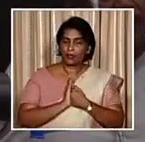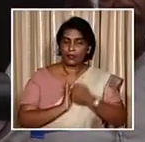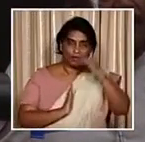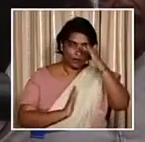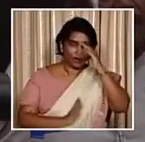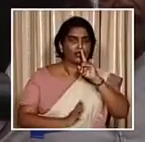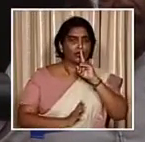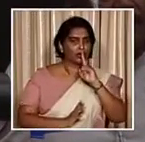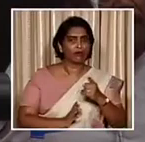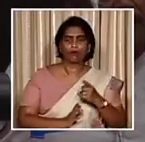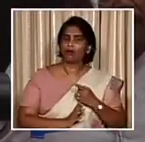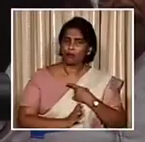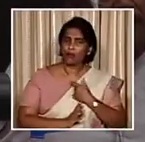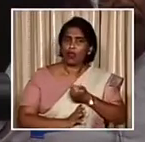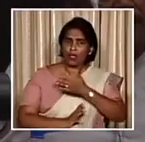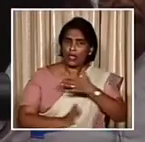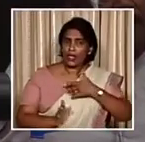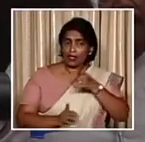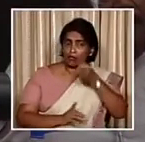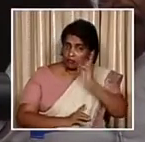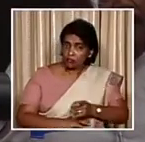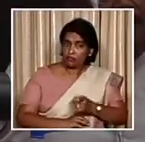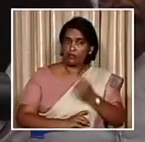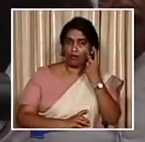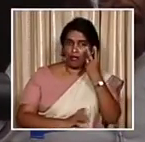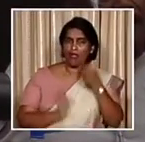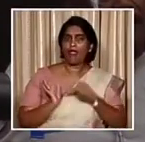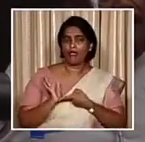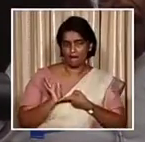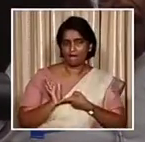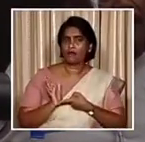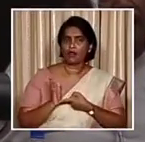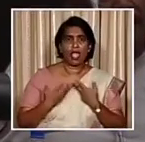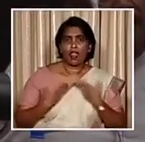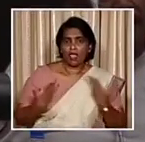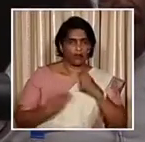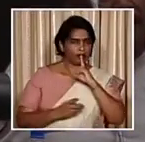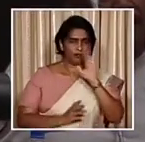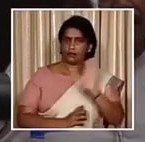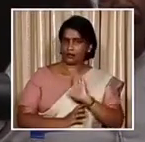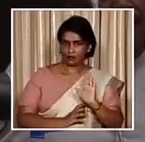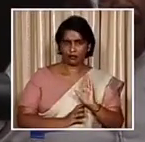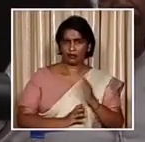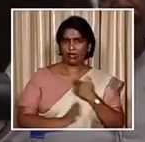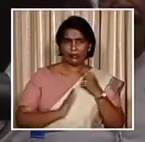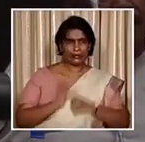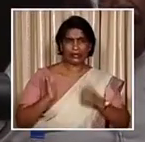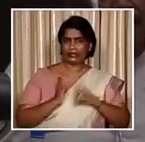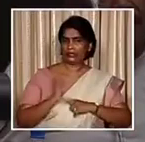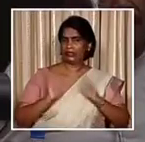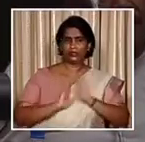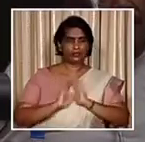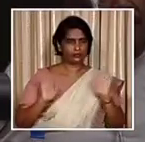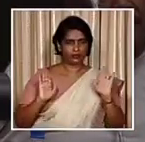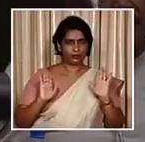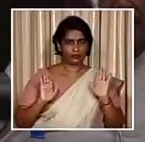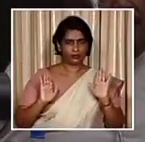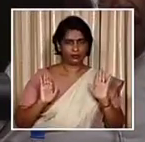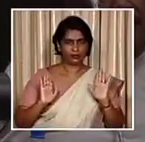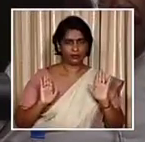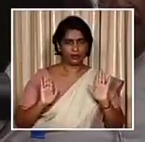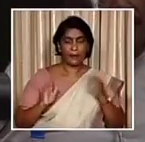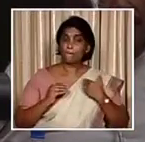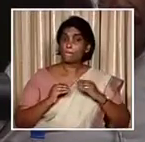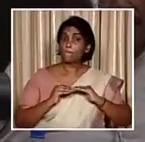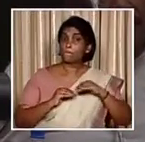වගේ අපිට එකඟ වෙන්න පුළුවන් අවස්ථා කීපයක්ම මේකේ තියෙනවා. අපි නෑ කියන්නේ නැහැ. අපි කුහක වෙන්නේ නැහැ. හරි පස්සේ හරි